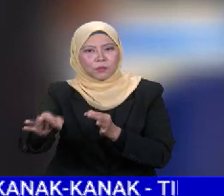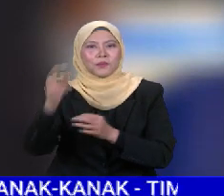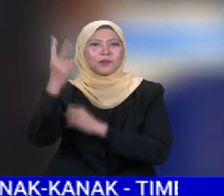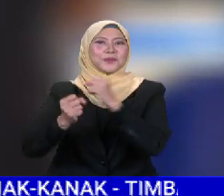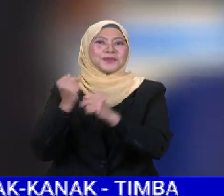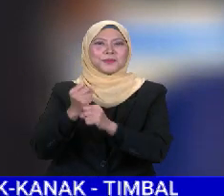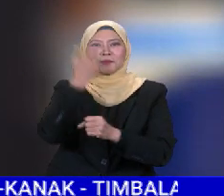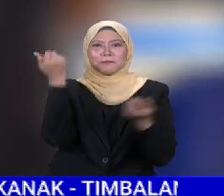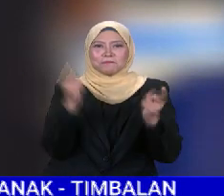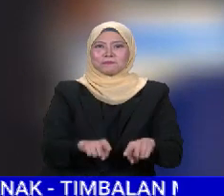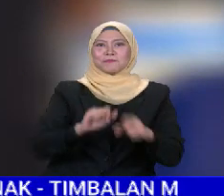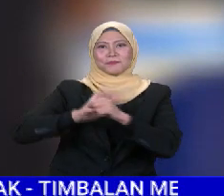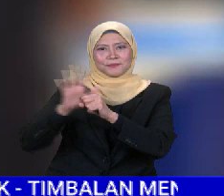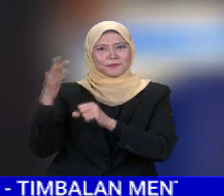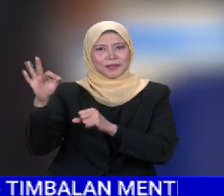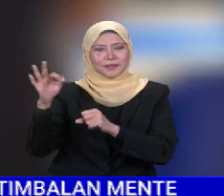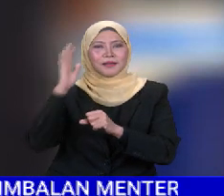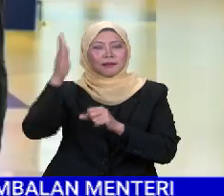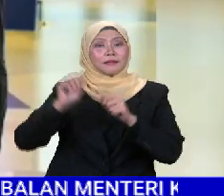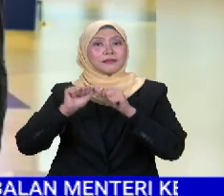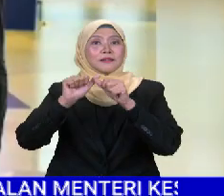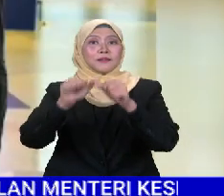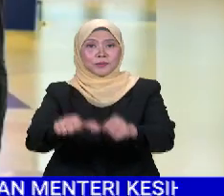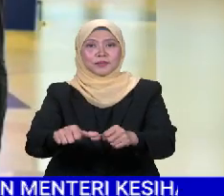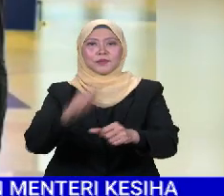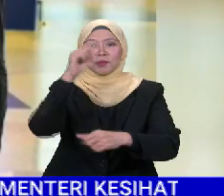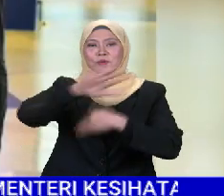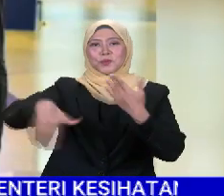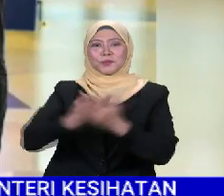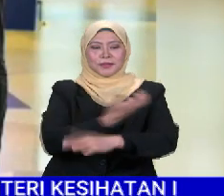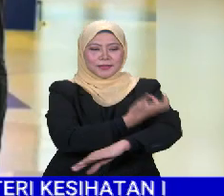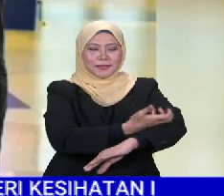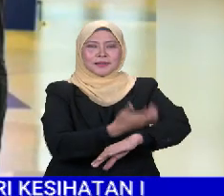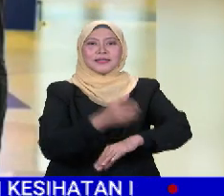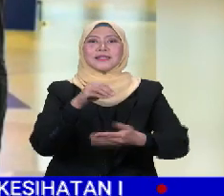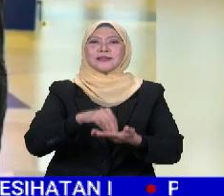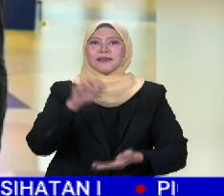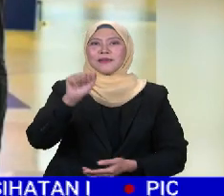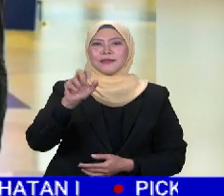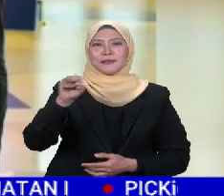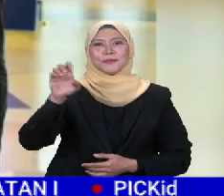tahun akibat COVID-19 akan diteruskan untuk semua generasi di AMD.